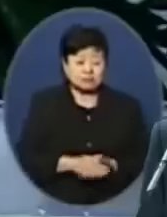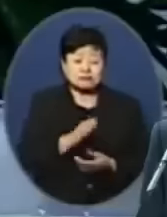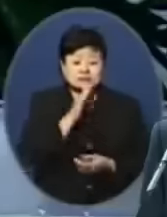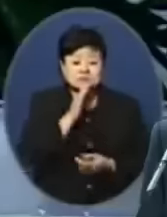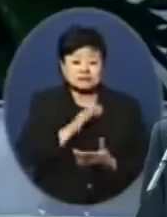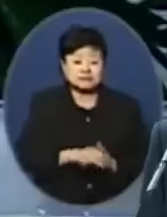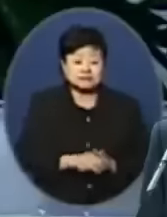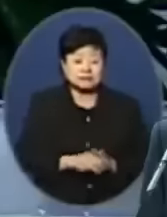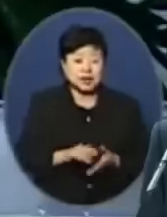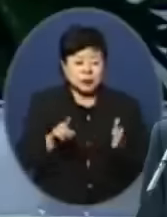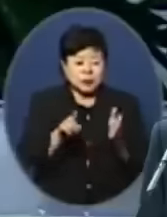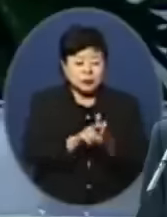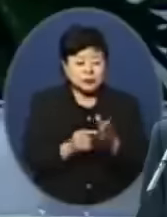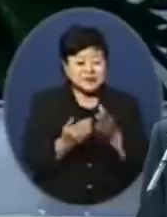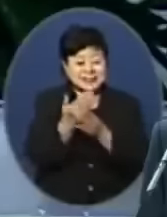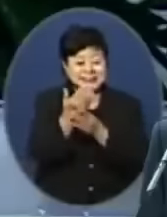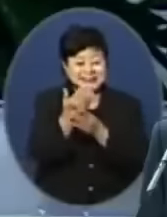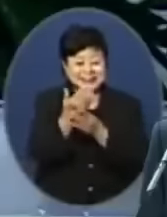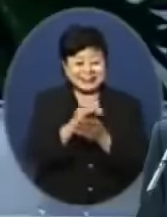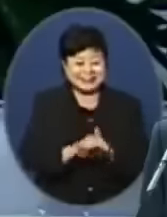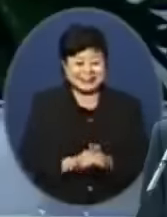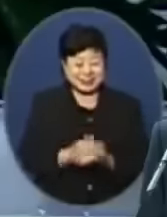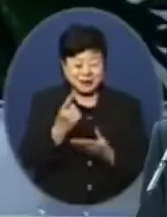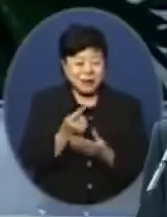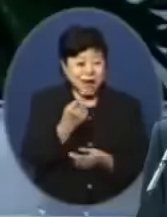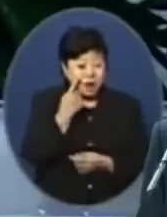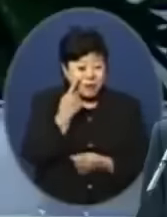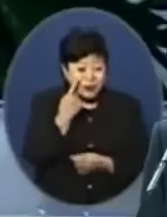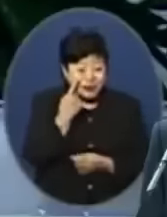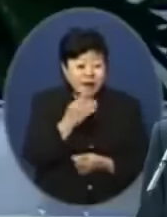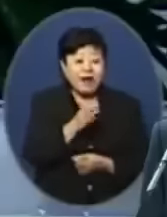그래 믿음이 막 생겨서 내려와 보니까